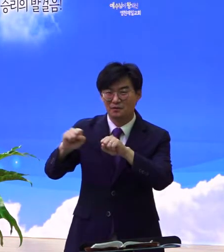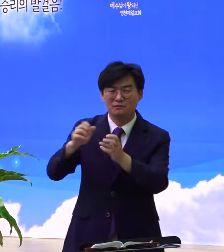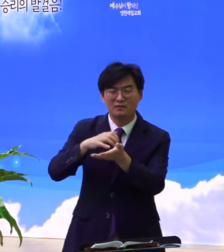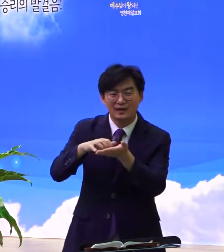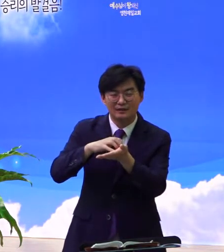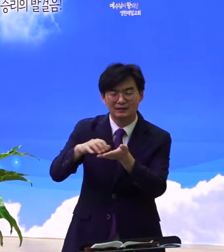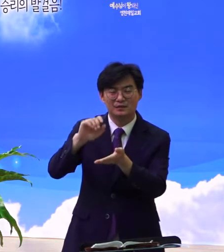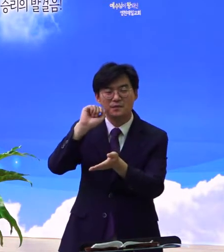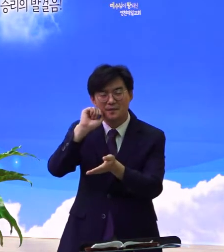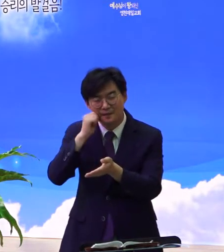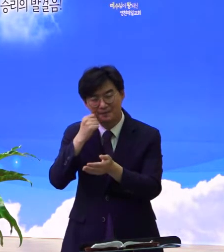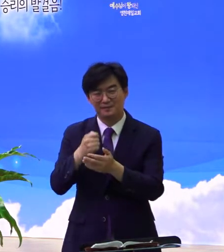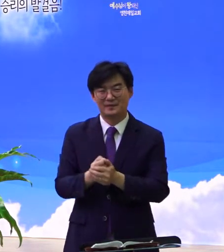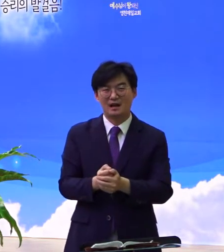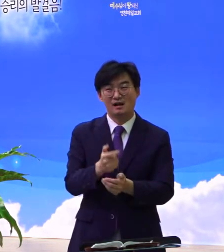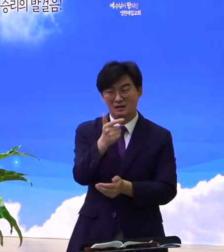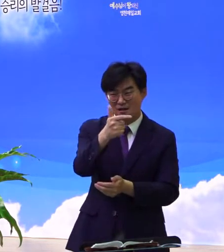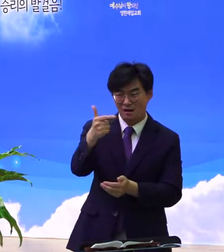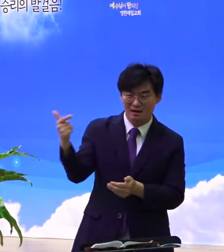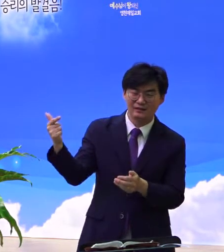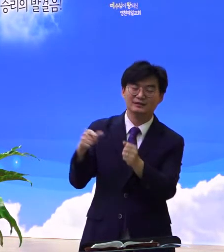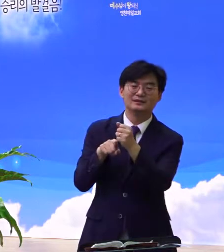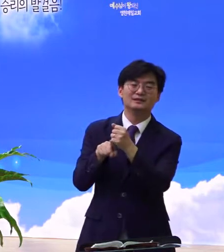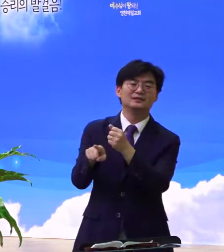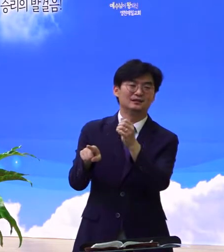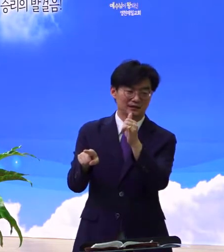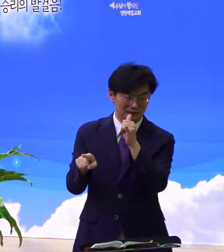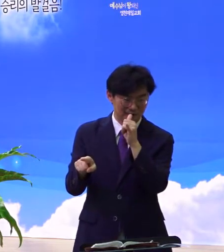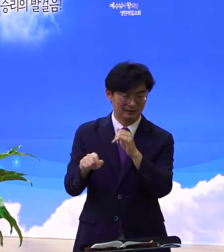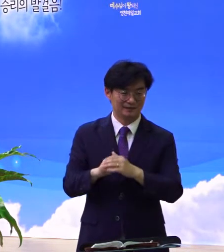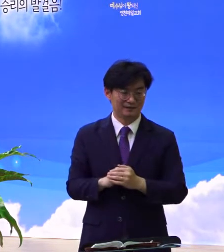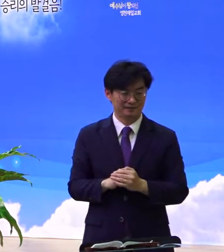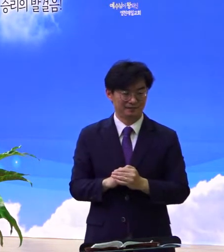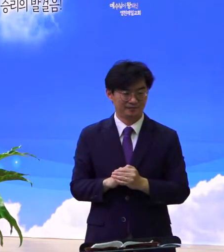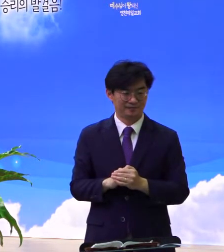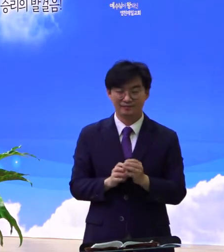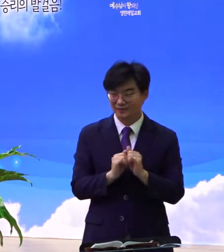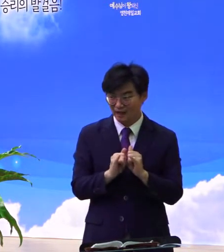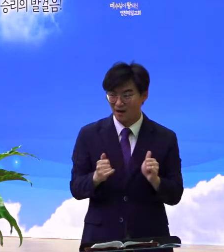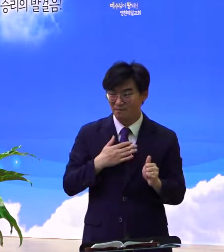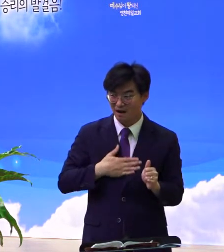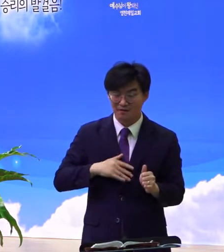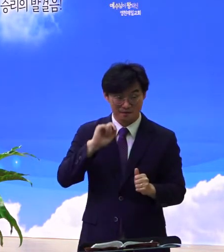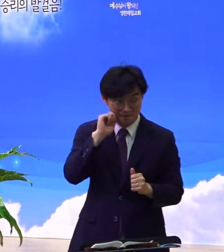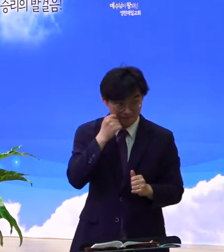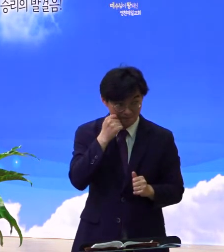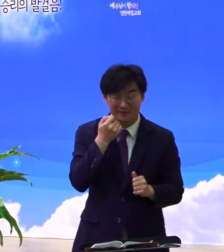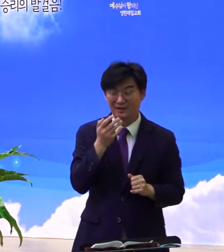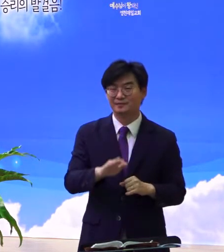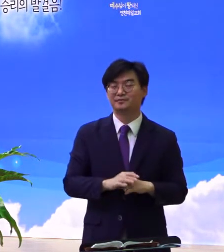어떻게 우리가 그 하나님의 높은 생각과 높은 그 길을 알 수 있겠습니까?